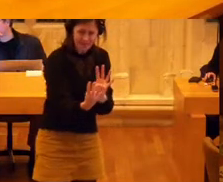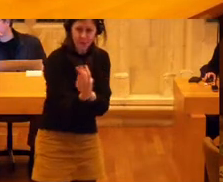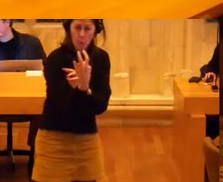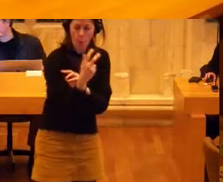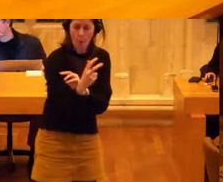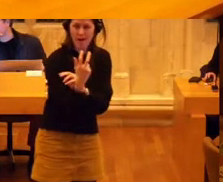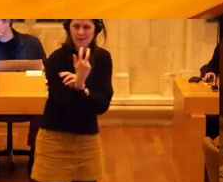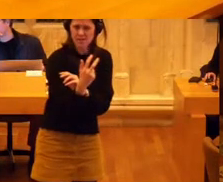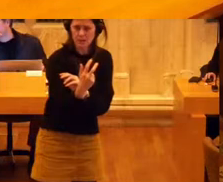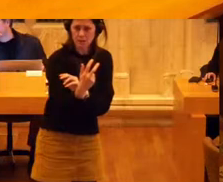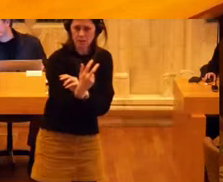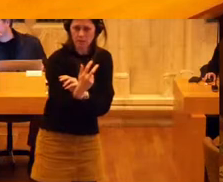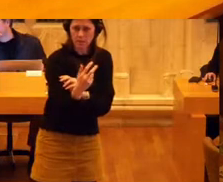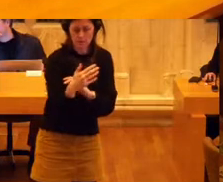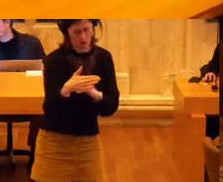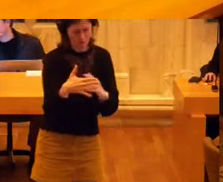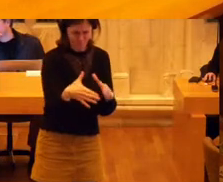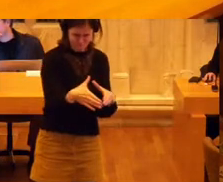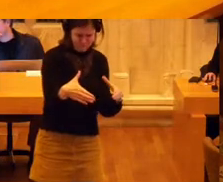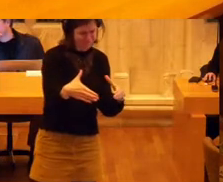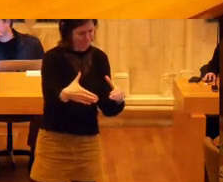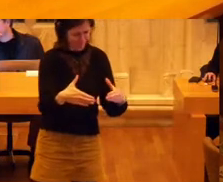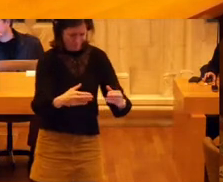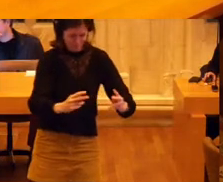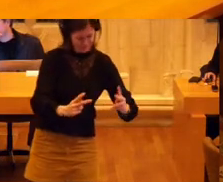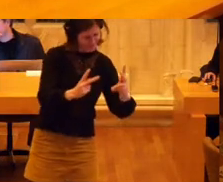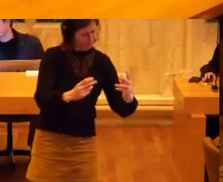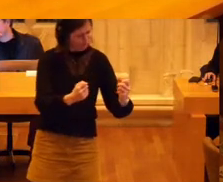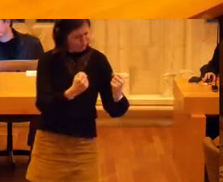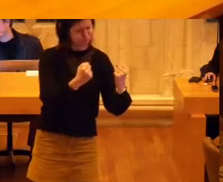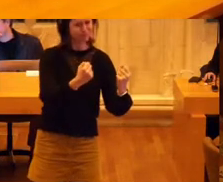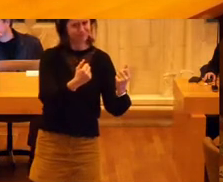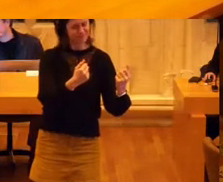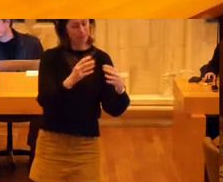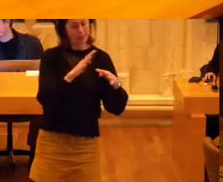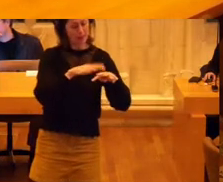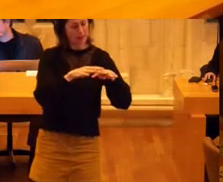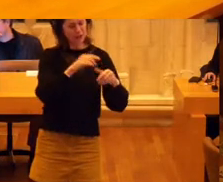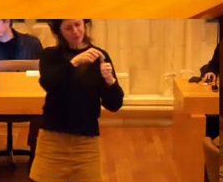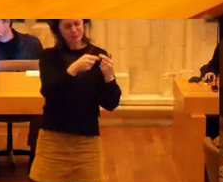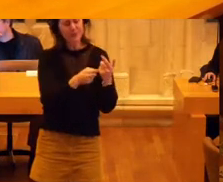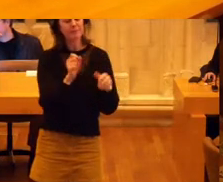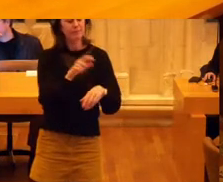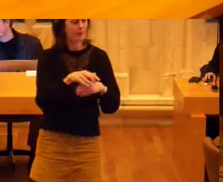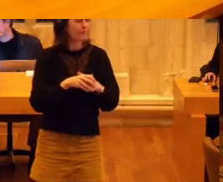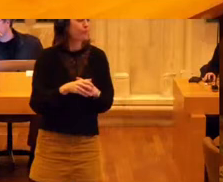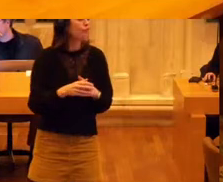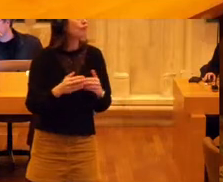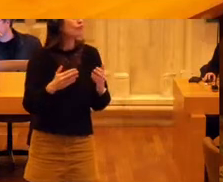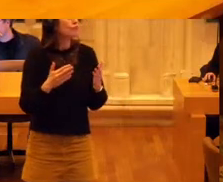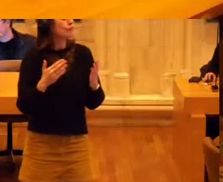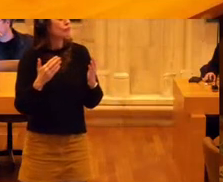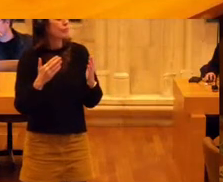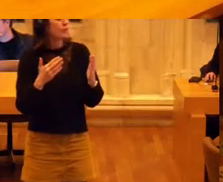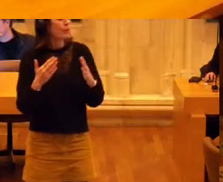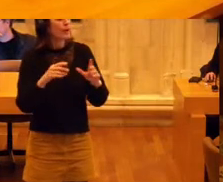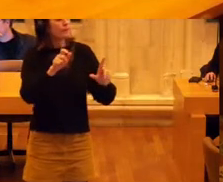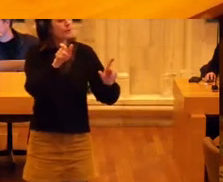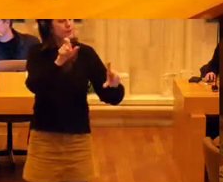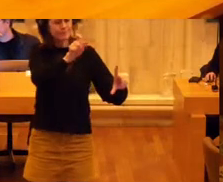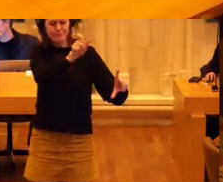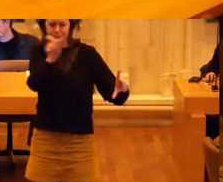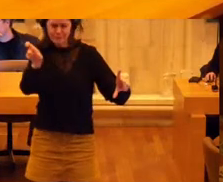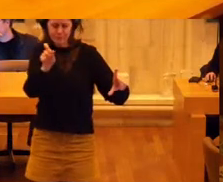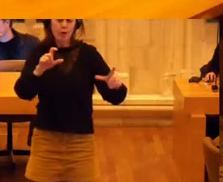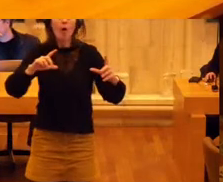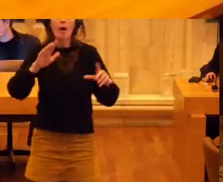très très grosse force vive sur ces quartiers. Ensuite, on le verra, ça se voit un petit peu mieux avec un diagramme